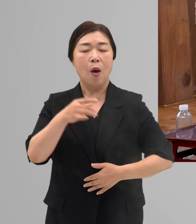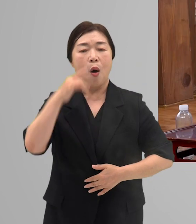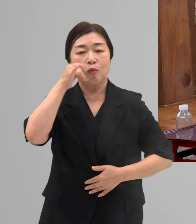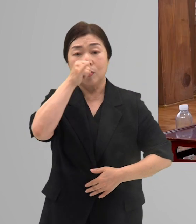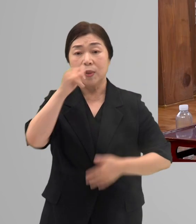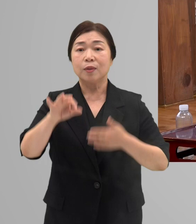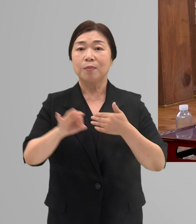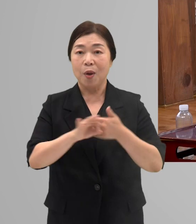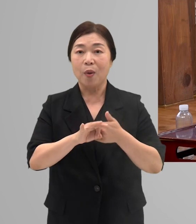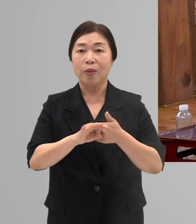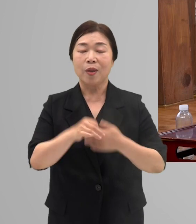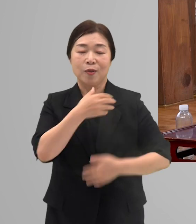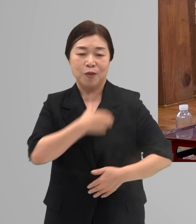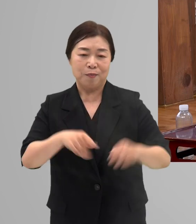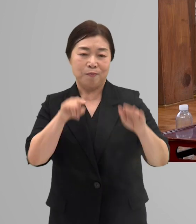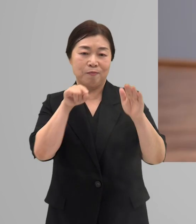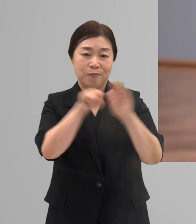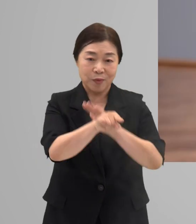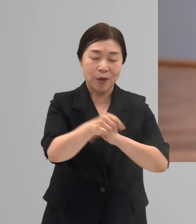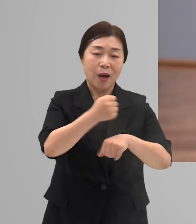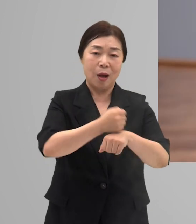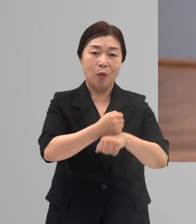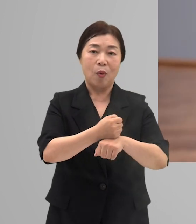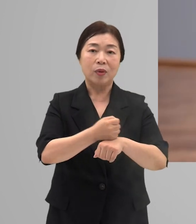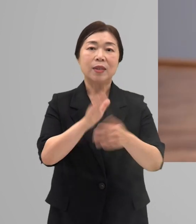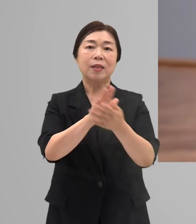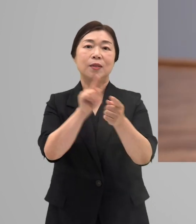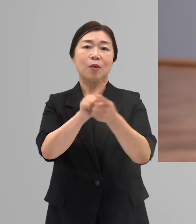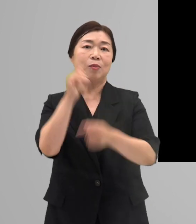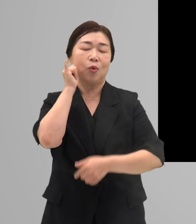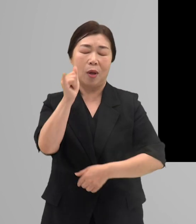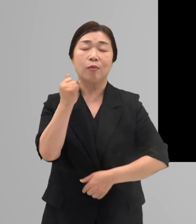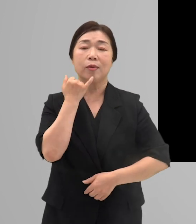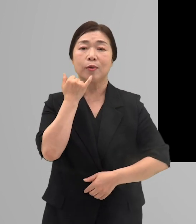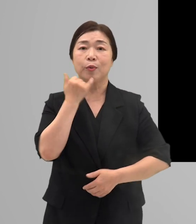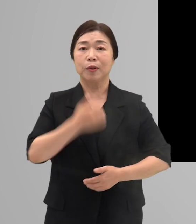싶으시면 동행정복지센터나 뭐 구청으로 신청을 직접 하셔도 되고요.